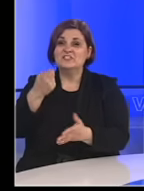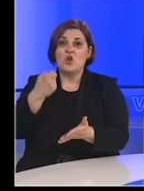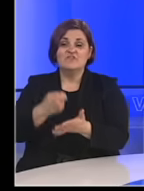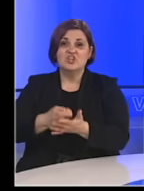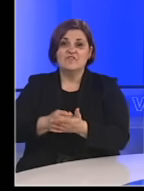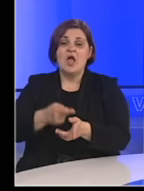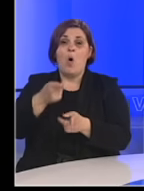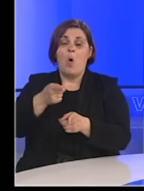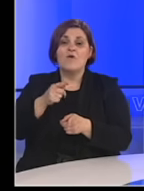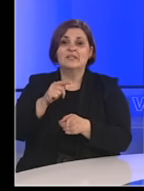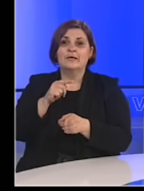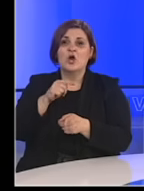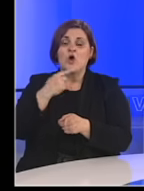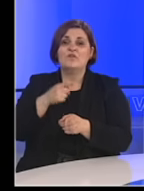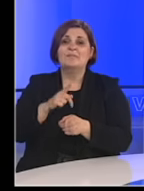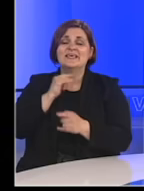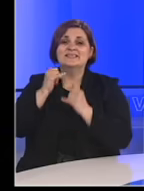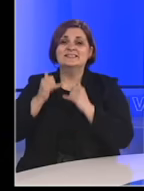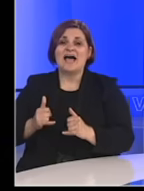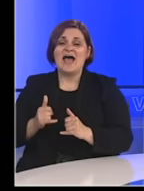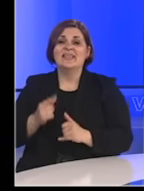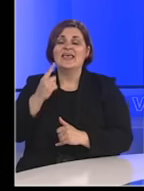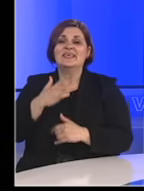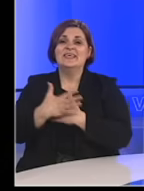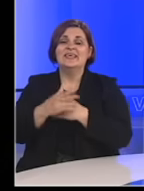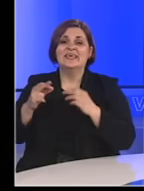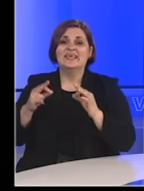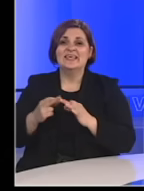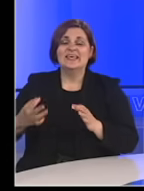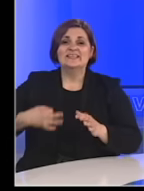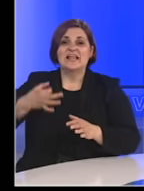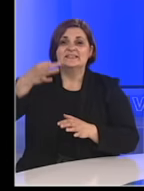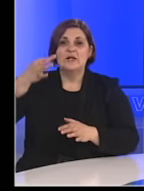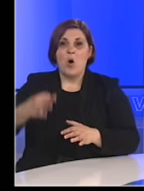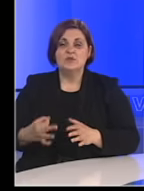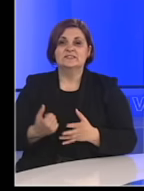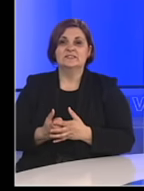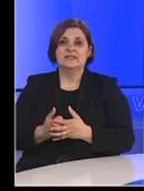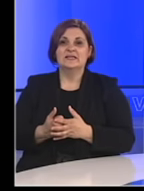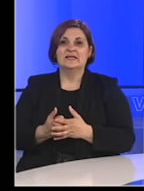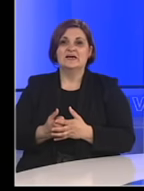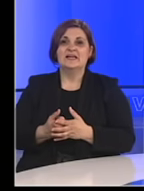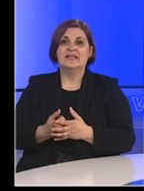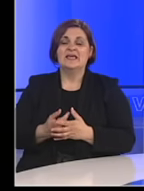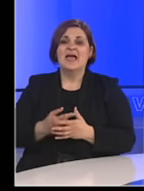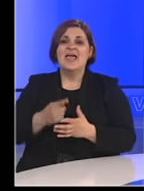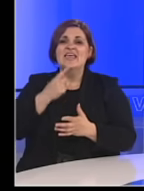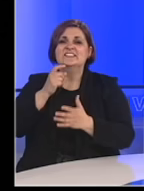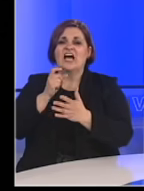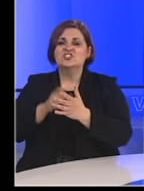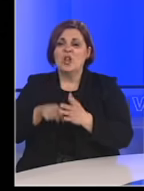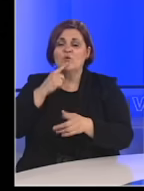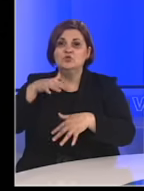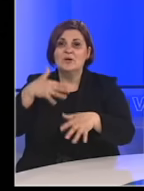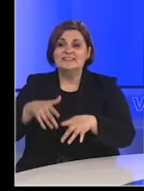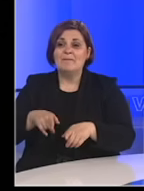naknade, ovdje govorim sada i za zdravstveno osiguranje za članove nezaposlene i članove njegovih